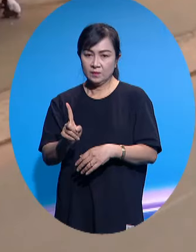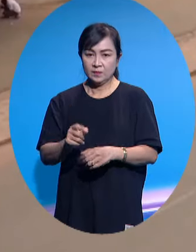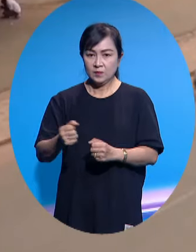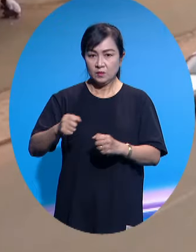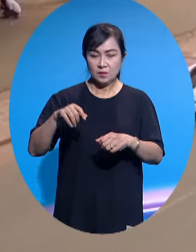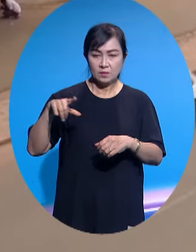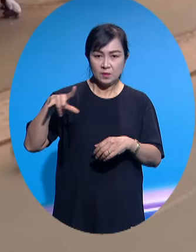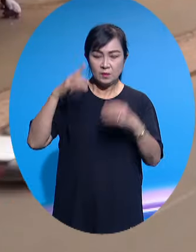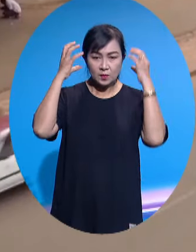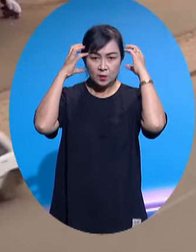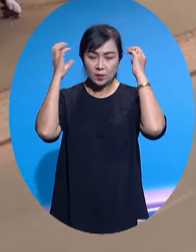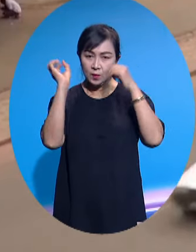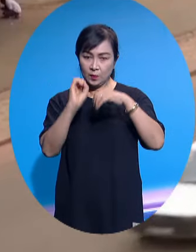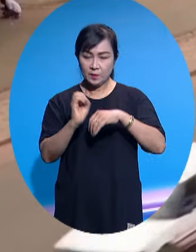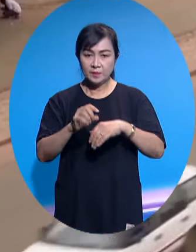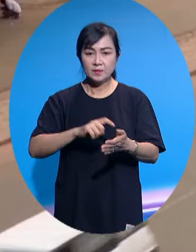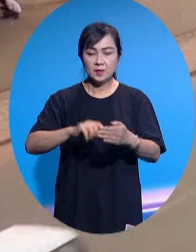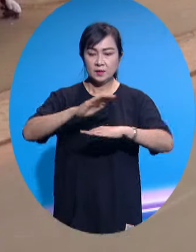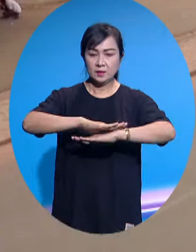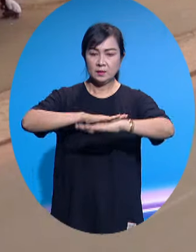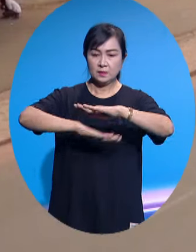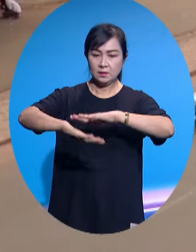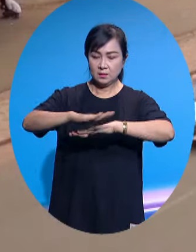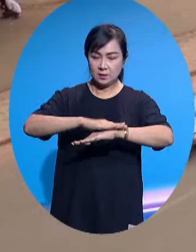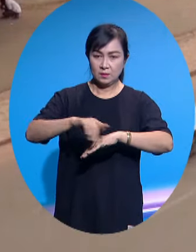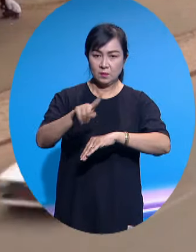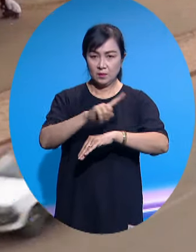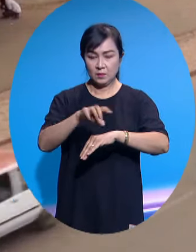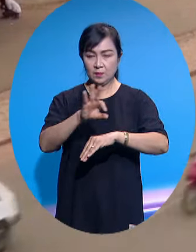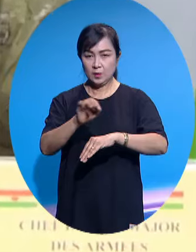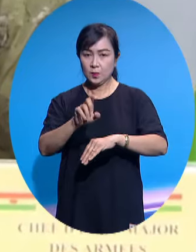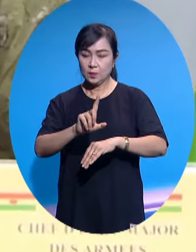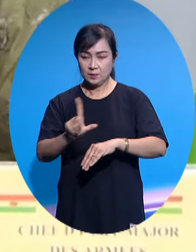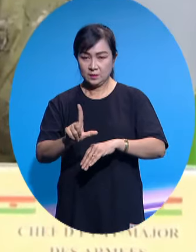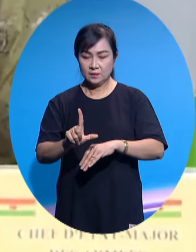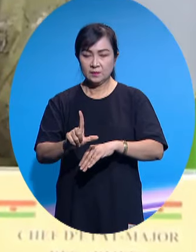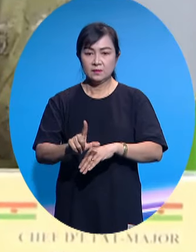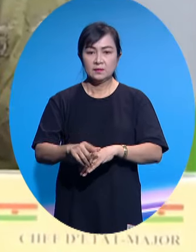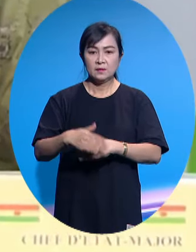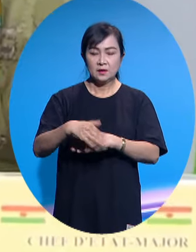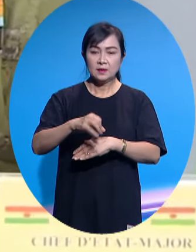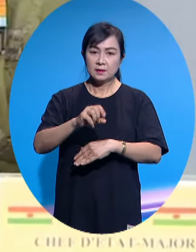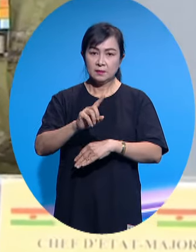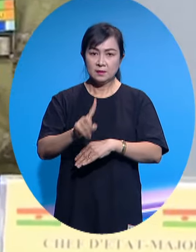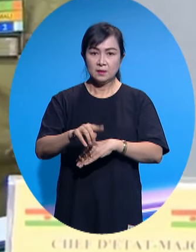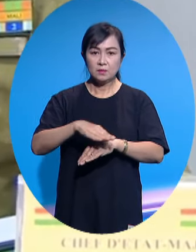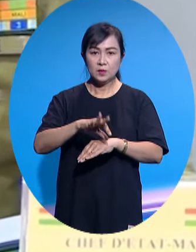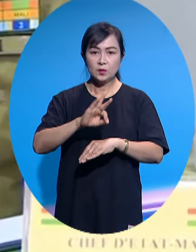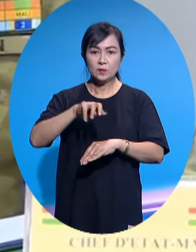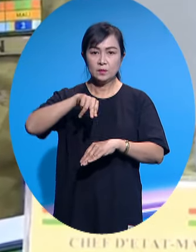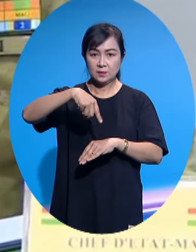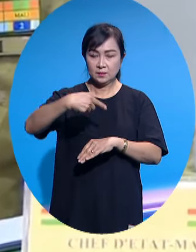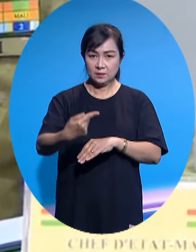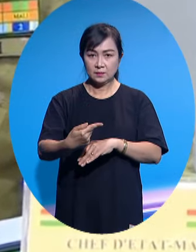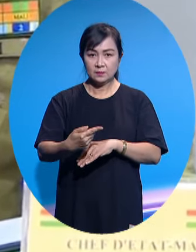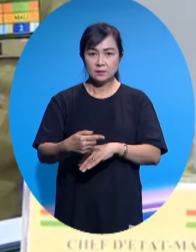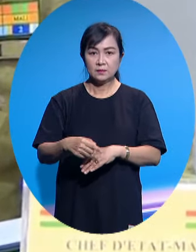hành máy bay không người lái được Mỹ xây dựng với chi phí hơn 100 triệu đô la Mỹ gần acad miền Trung nig